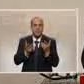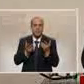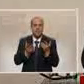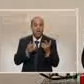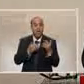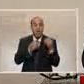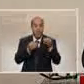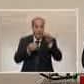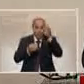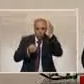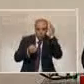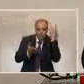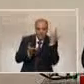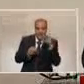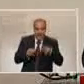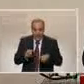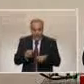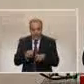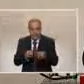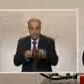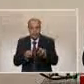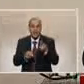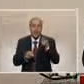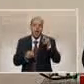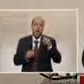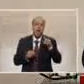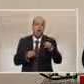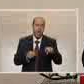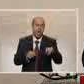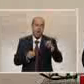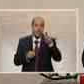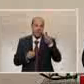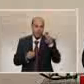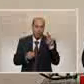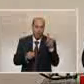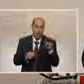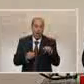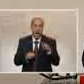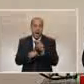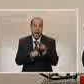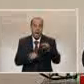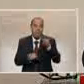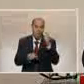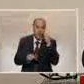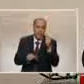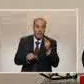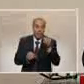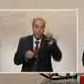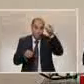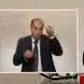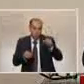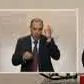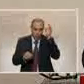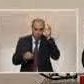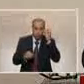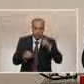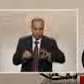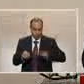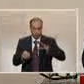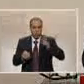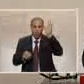وضع تون تس على سكه القرن ال 21 لكي يصبح هناك مواطن تونسي معتز